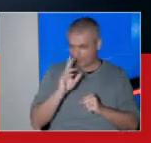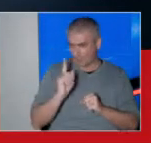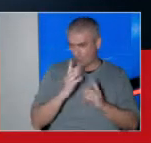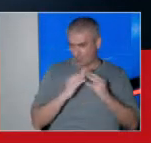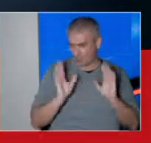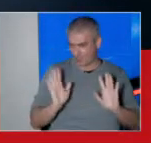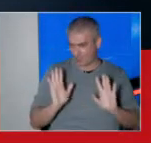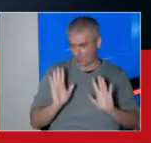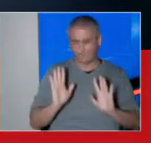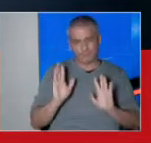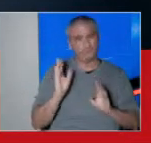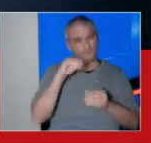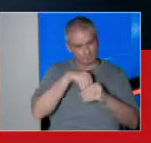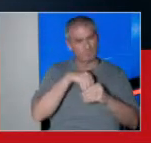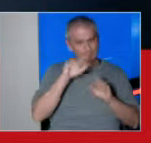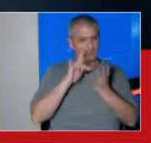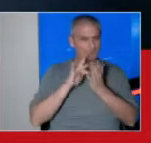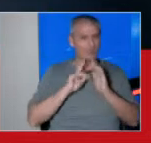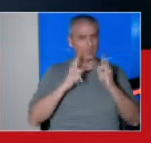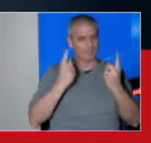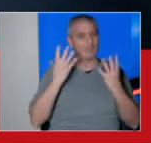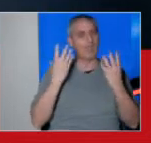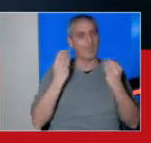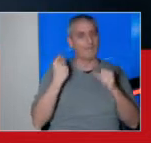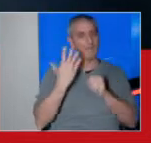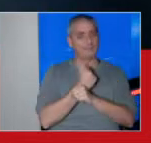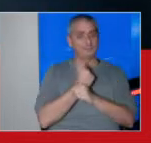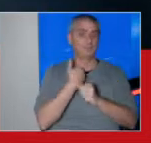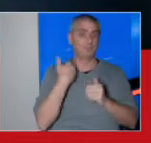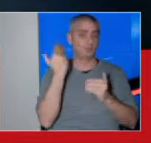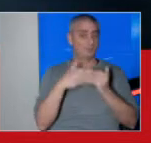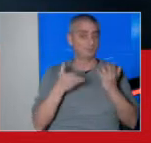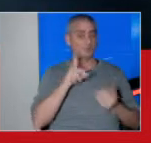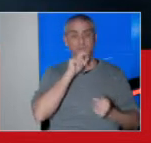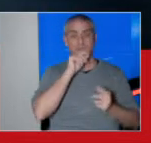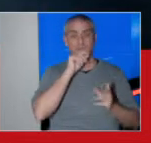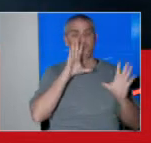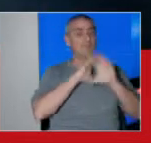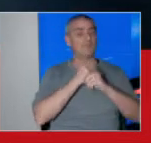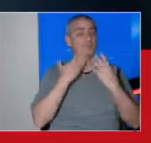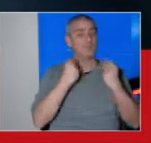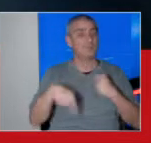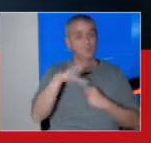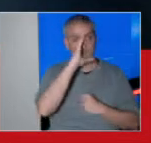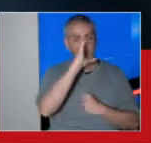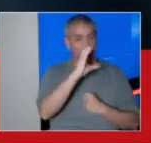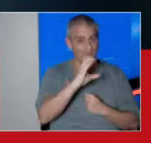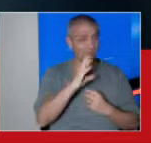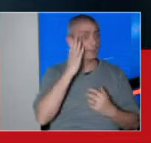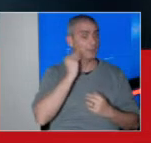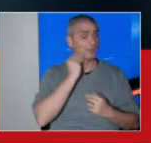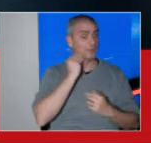לא הולך להיעלם, הוא הולך להופיע במקומות אחרים, לאחל לו הרבה בהצלחה. זהו, אנחנו מסיימים כאן את ציוצי ערב. תודה רבה לכם שהייתם איתנו,